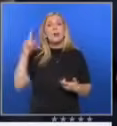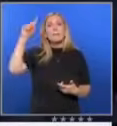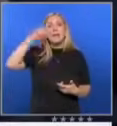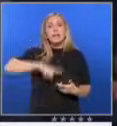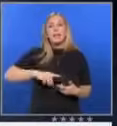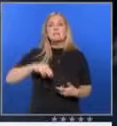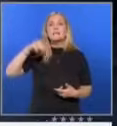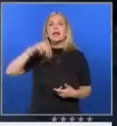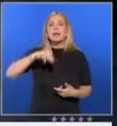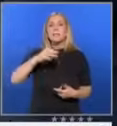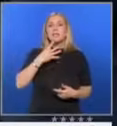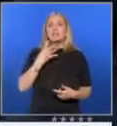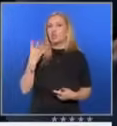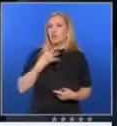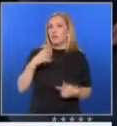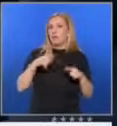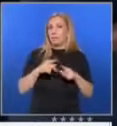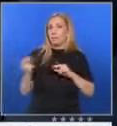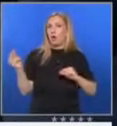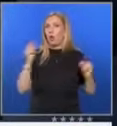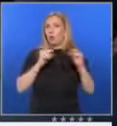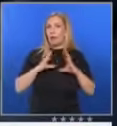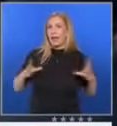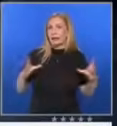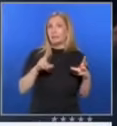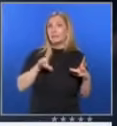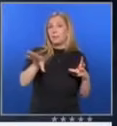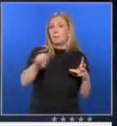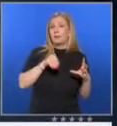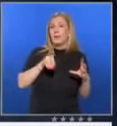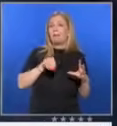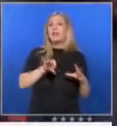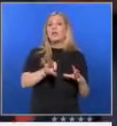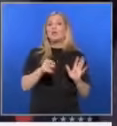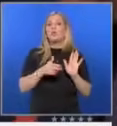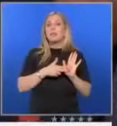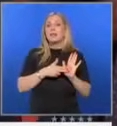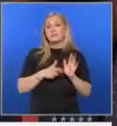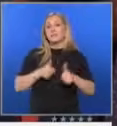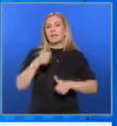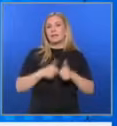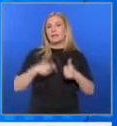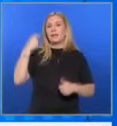четвъртък, когато на Конгреса на републиканците трябва да приеме номинацията за кандидат-президент.